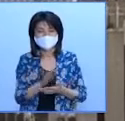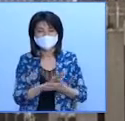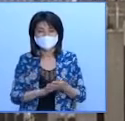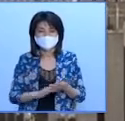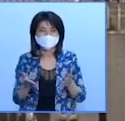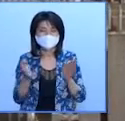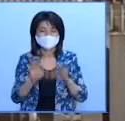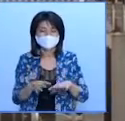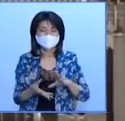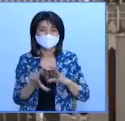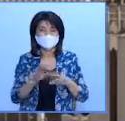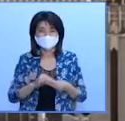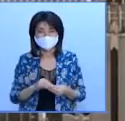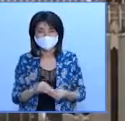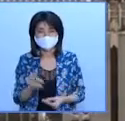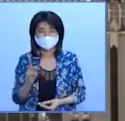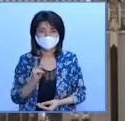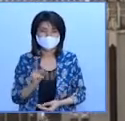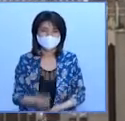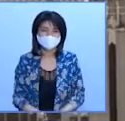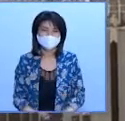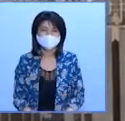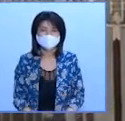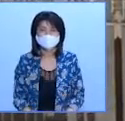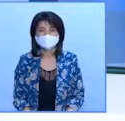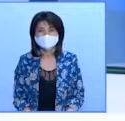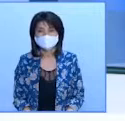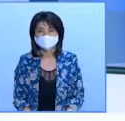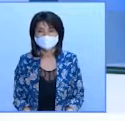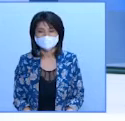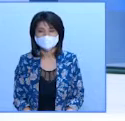осталось дождаться результатов. На этом у меня все. Ренат.